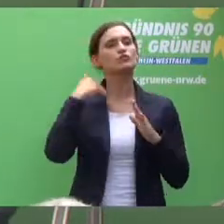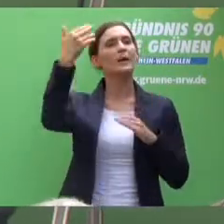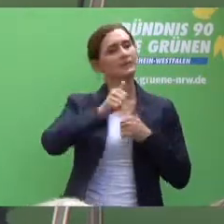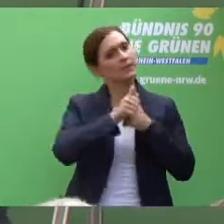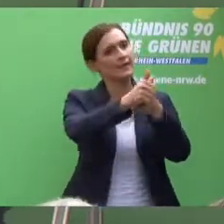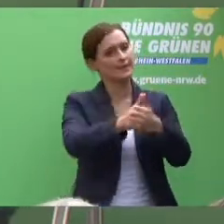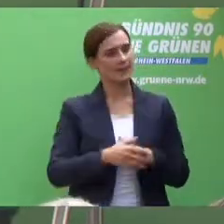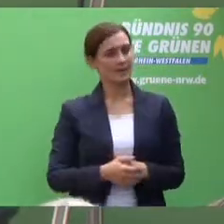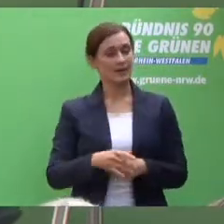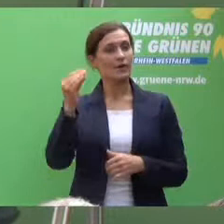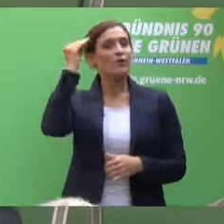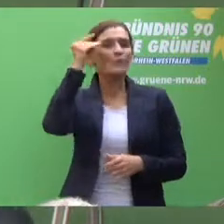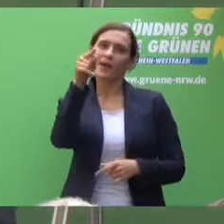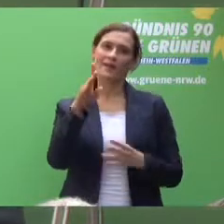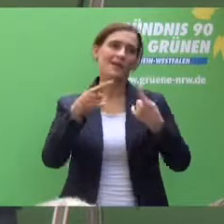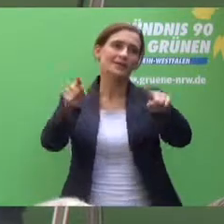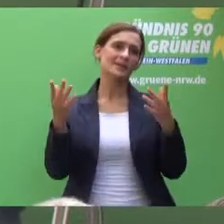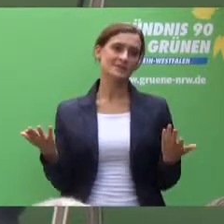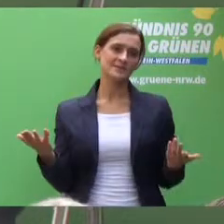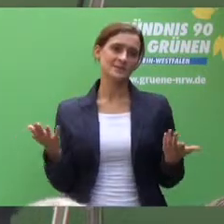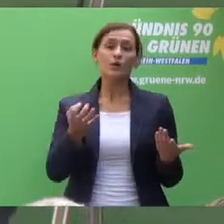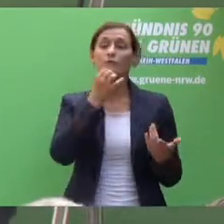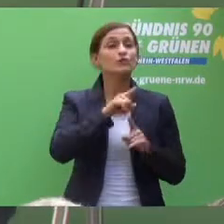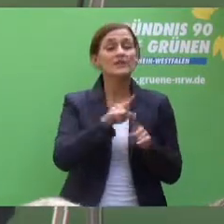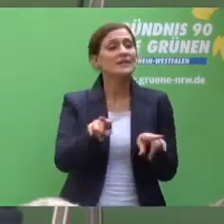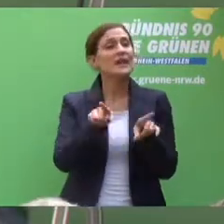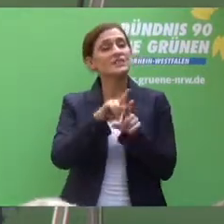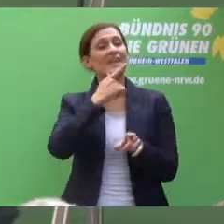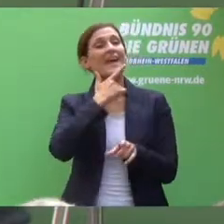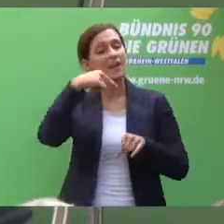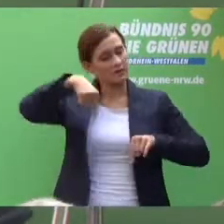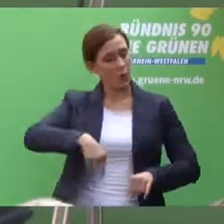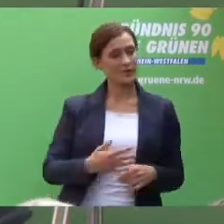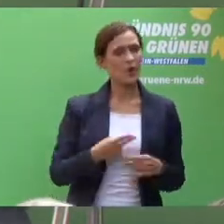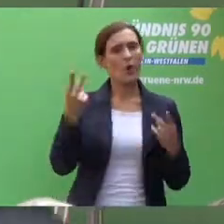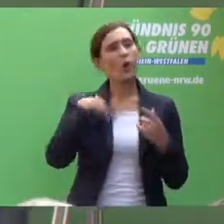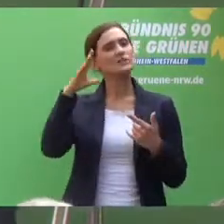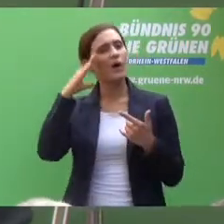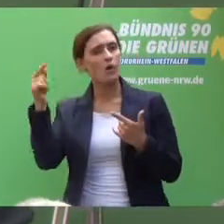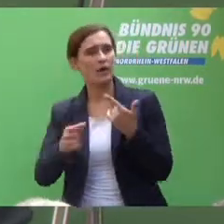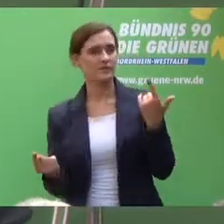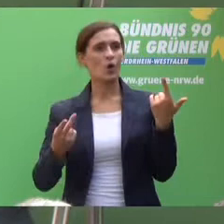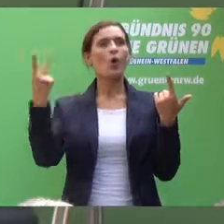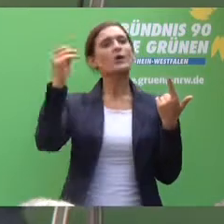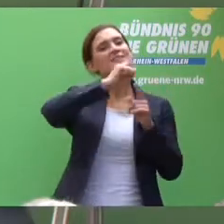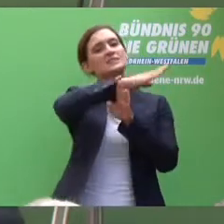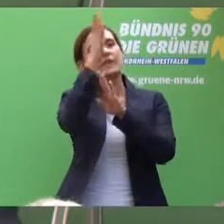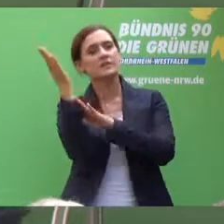geworden. Wir wollen nicht, wie Großbritannien heute schon, wie die Niederlande, wie